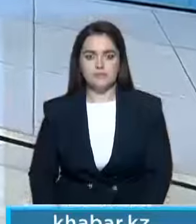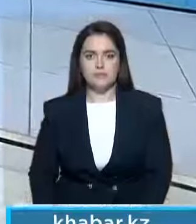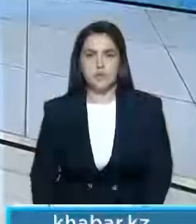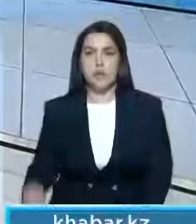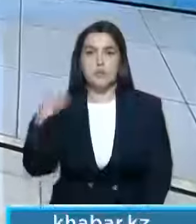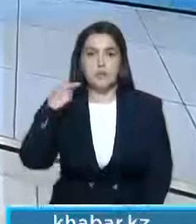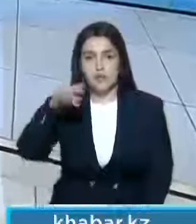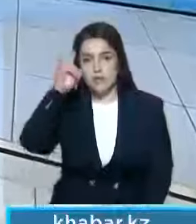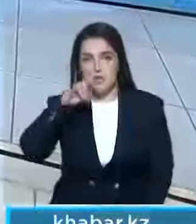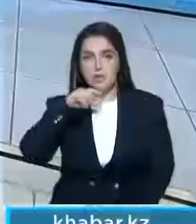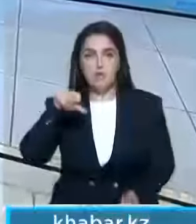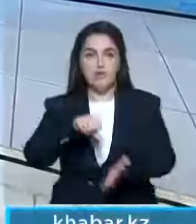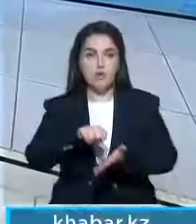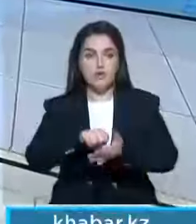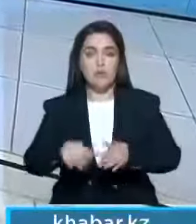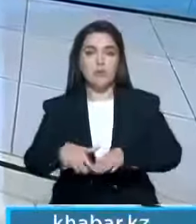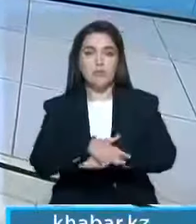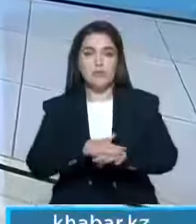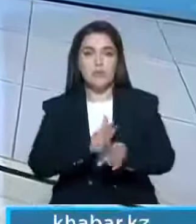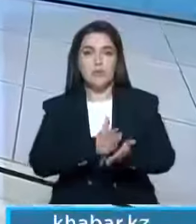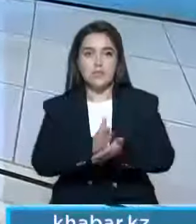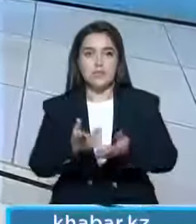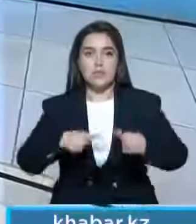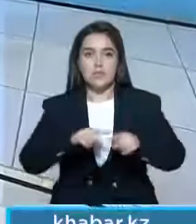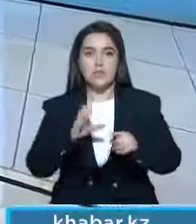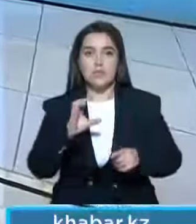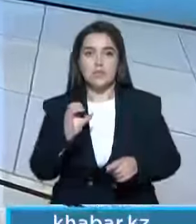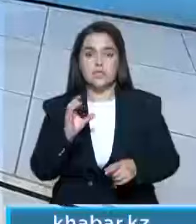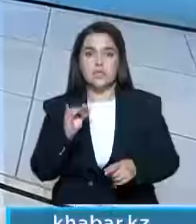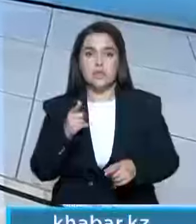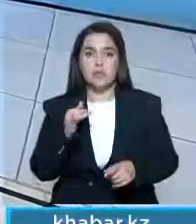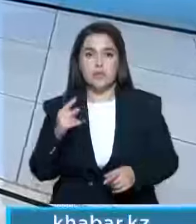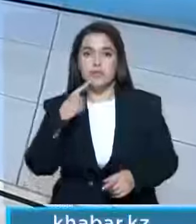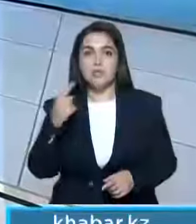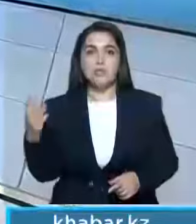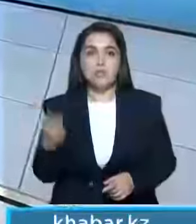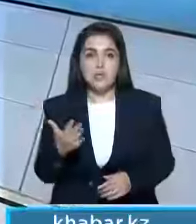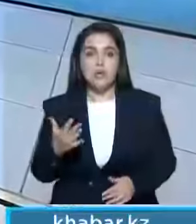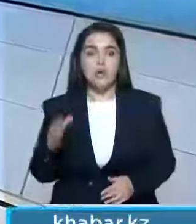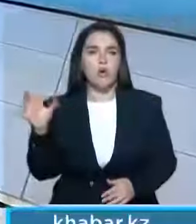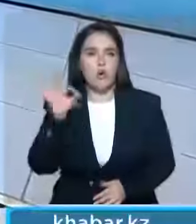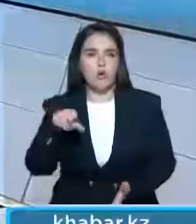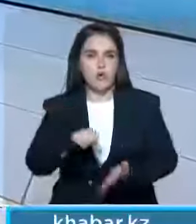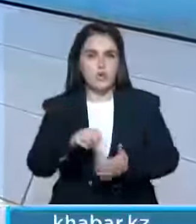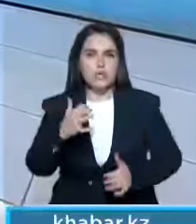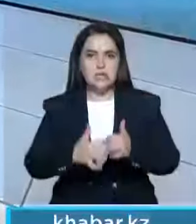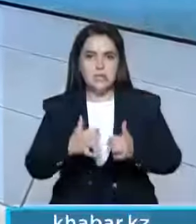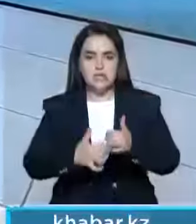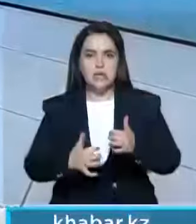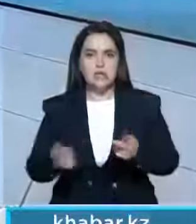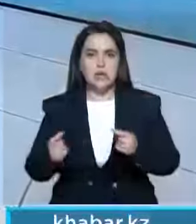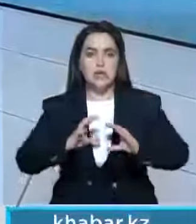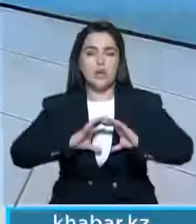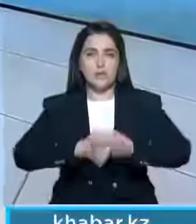И начнем по порядку. Президент Казахстана выступил перед общественно-политическим сообществом Сингапура и с лекцией о роли средних держав в